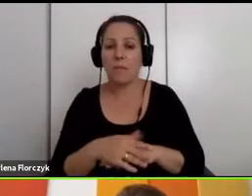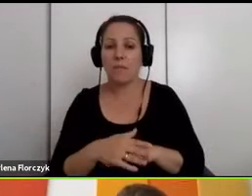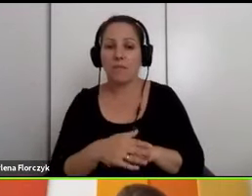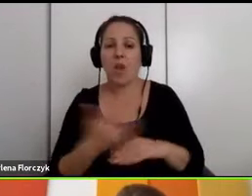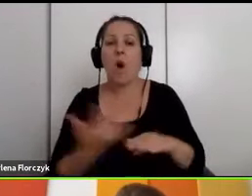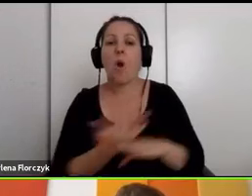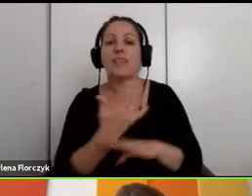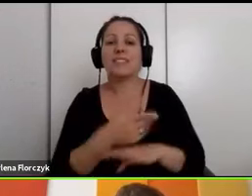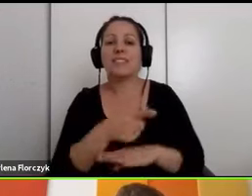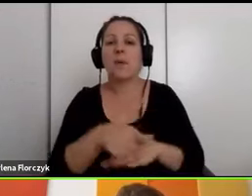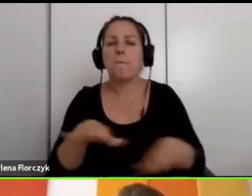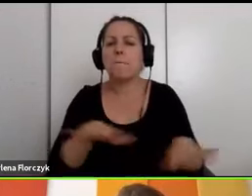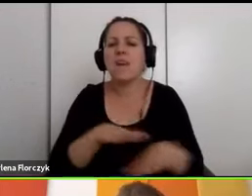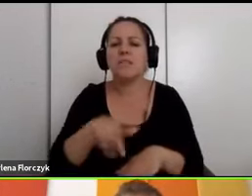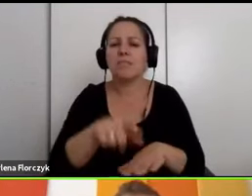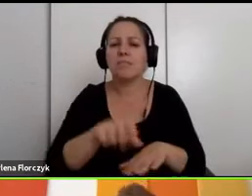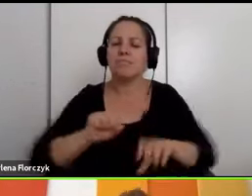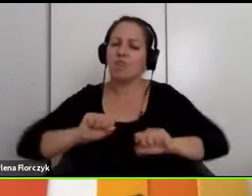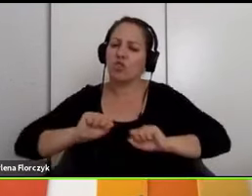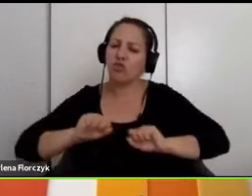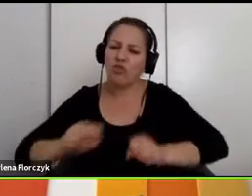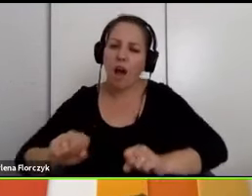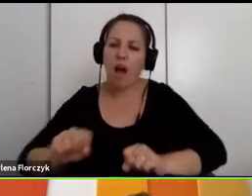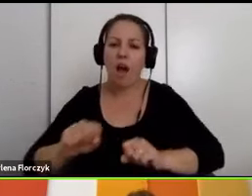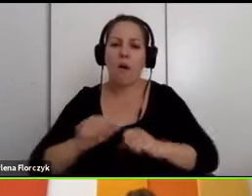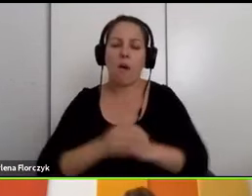ognisko jest miejscem, w którym działa